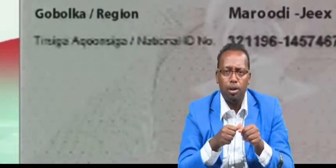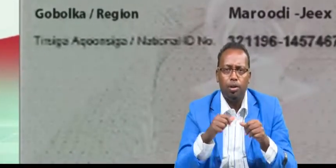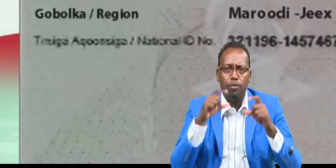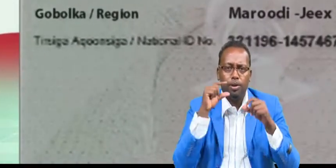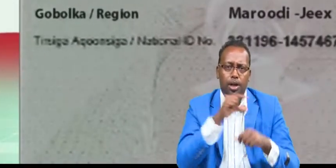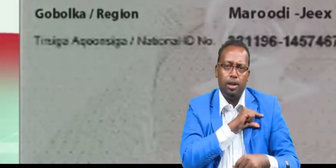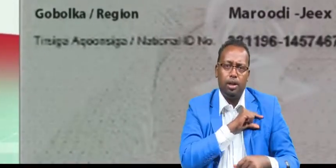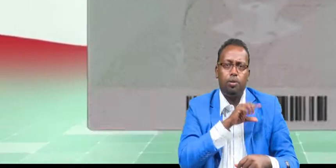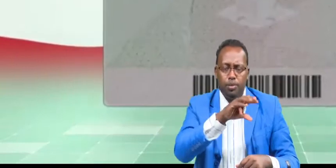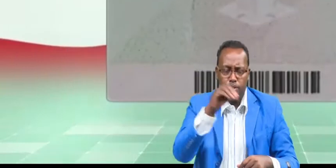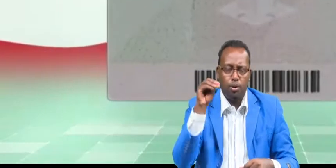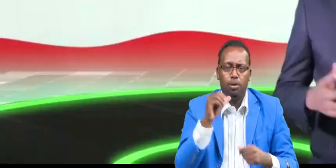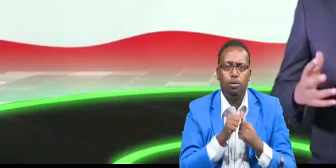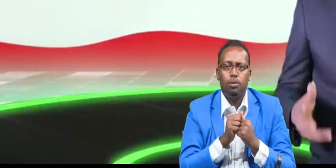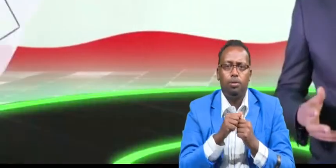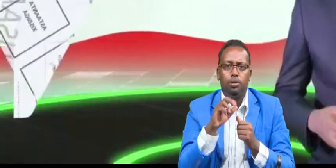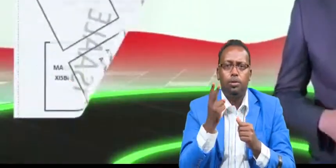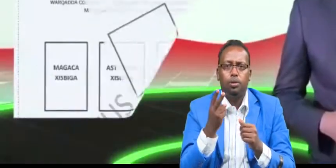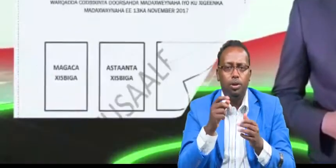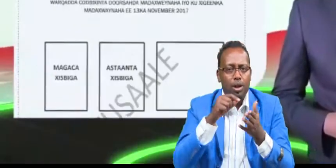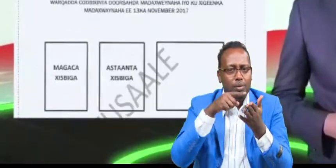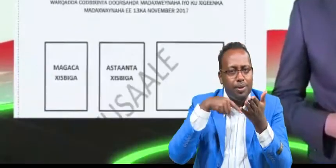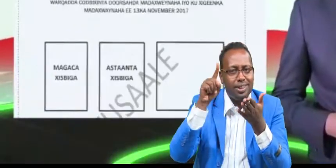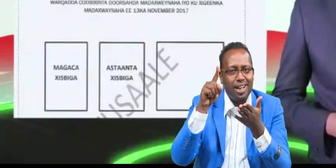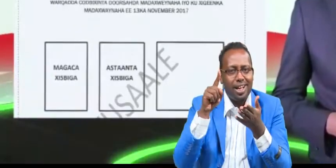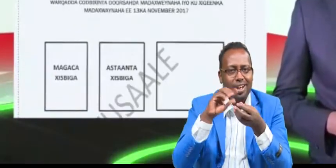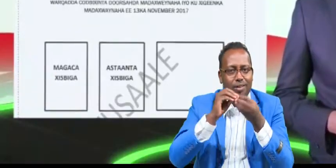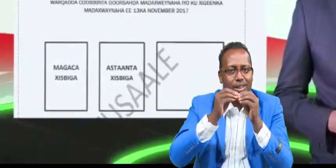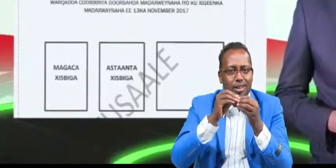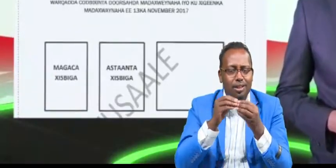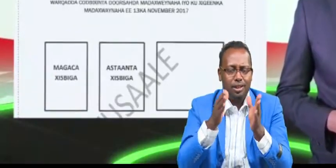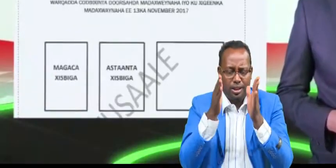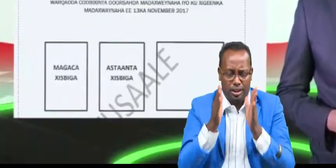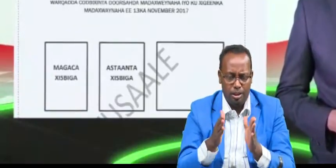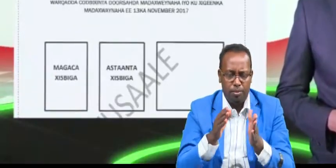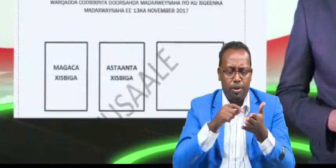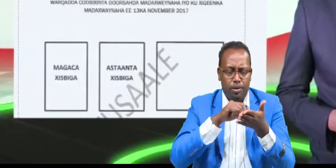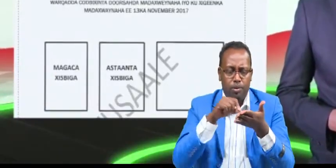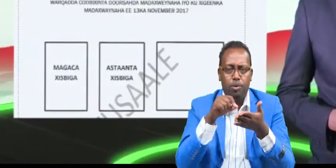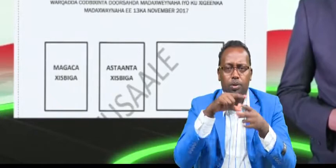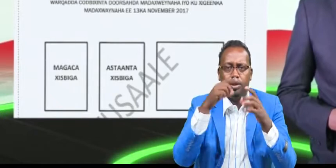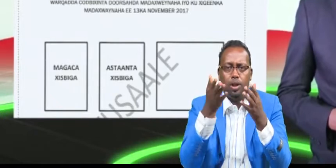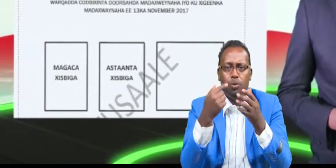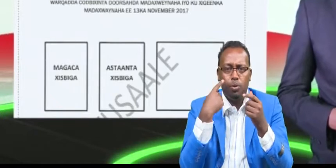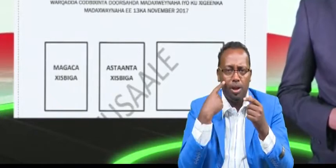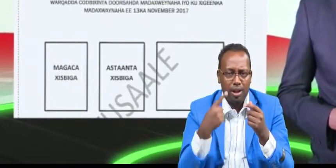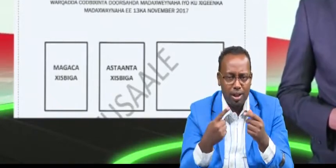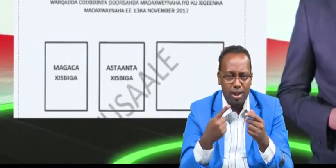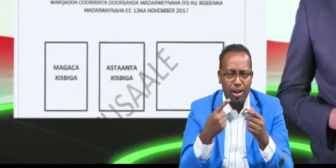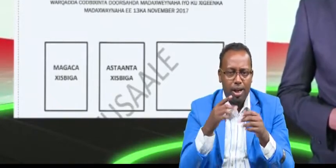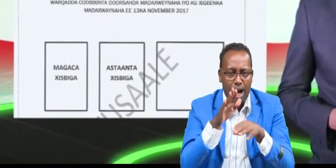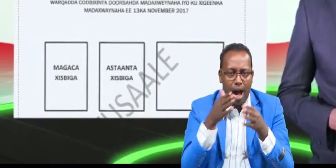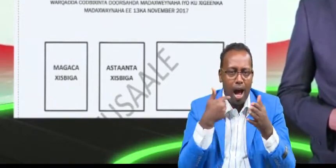maalinta doorashada sitaa kaarkiisa codbixinta. Muwaadin, si codkaagu u noqdo mid tirsan, si taxaddar leh u calaamada warqadda codbixinta adigoo